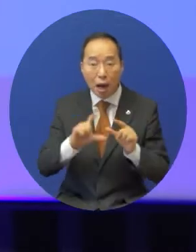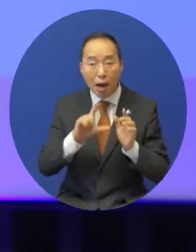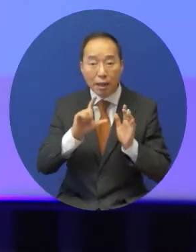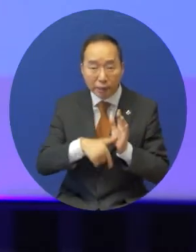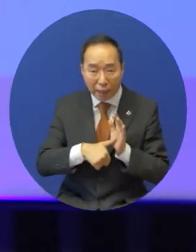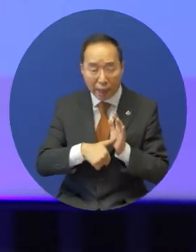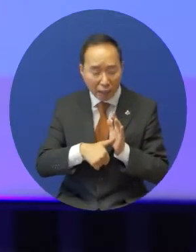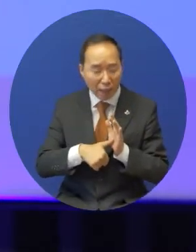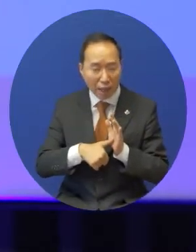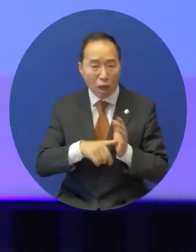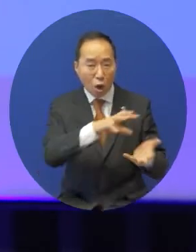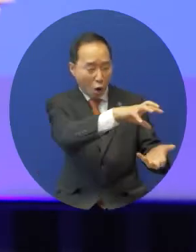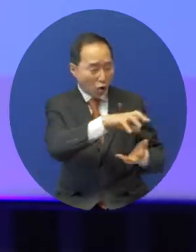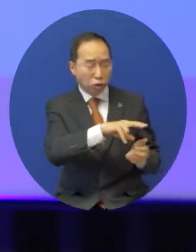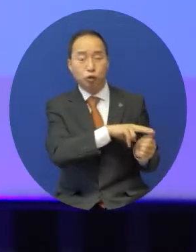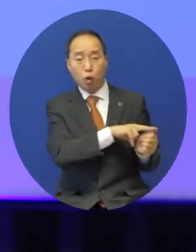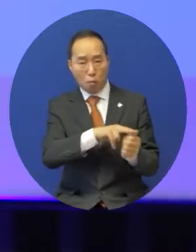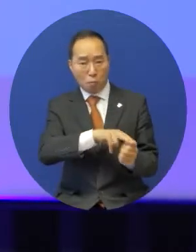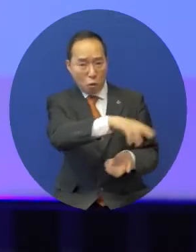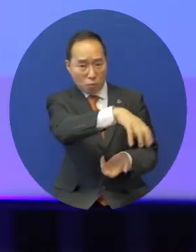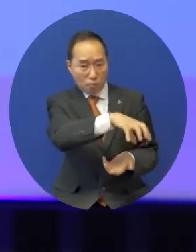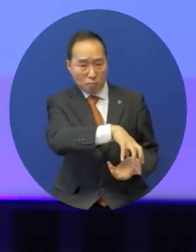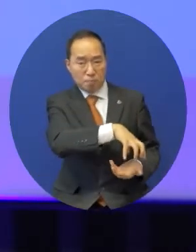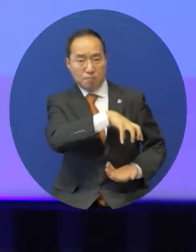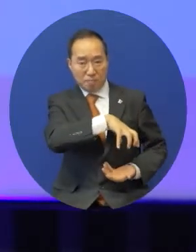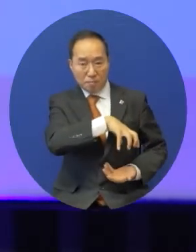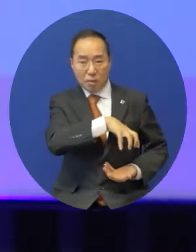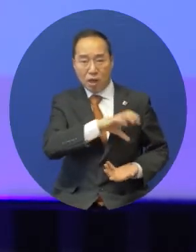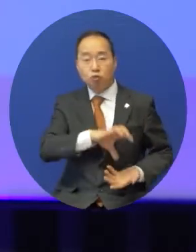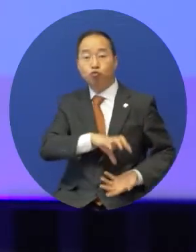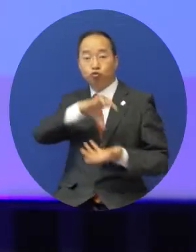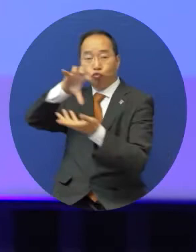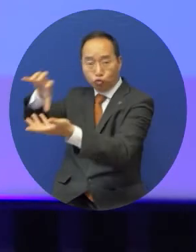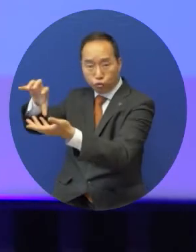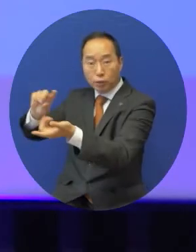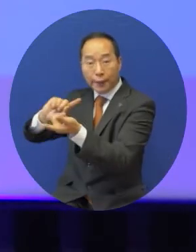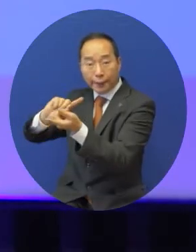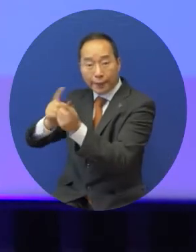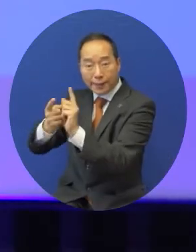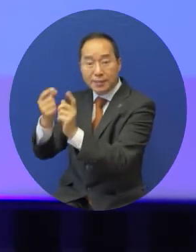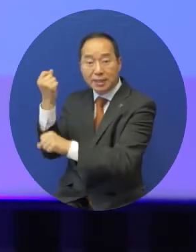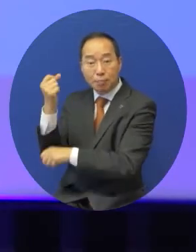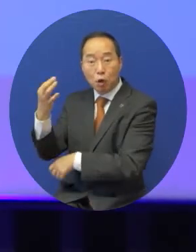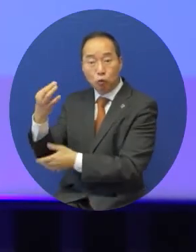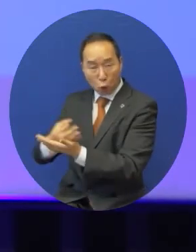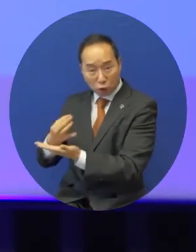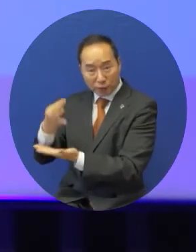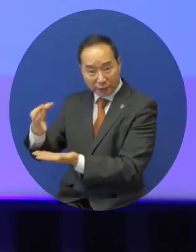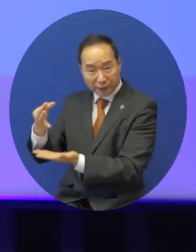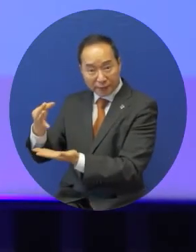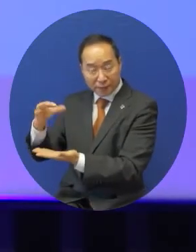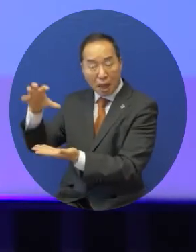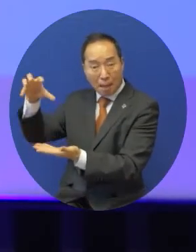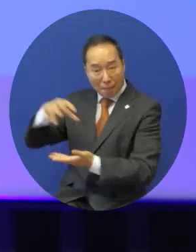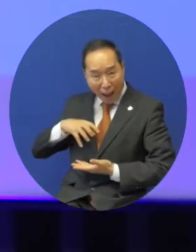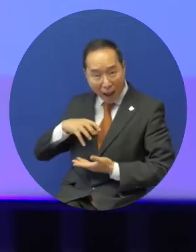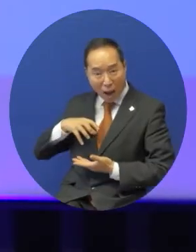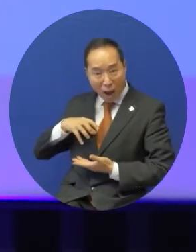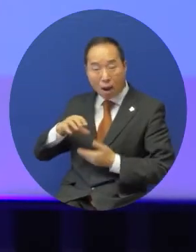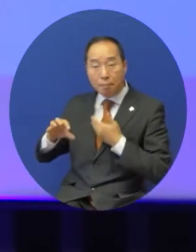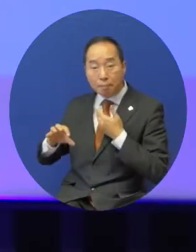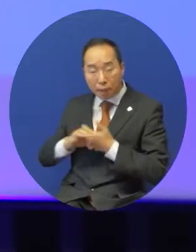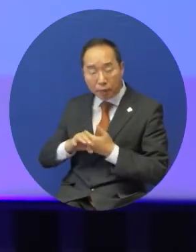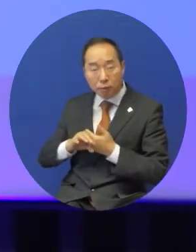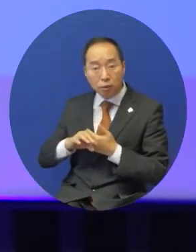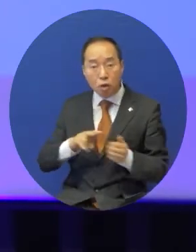우리가 생활하면서 얻어지는 그 데이터를 얻어가지고 그 데이터를 주는 대가로 기본소득을 받는다